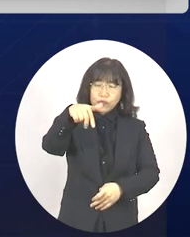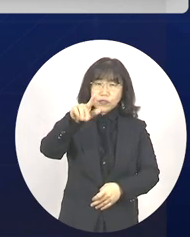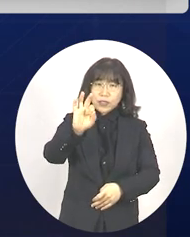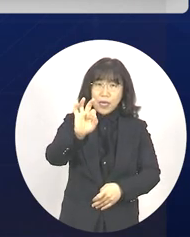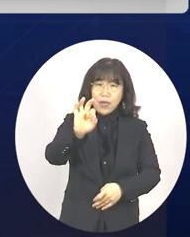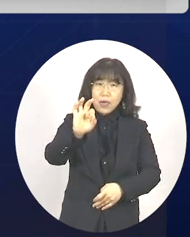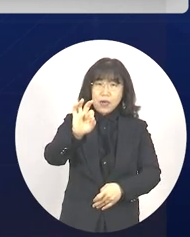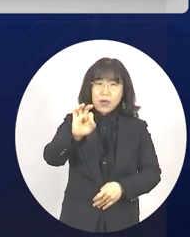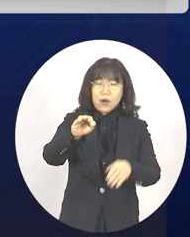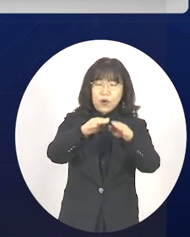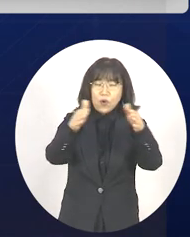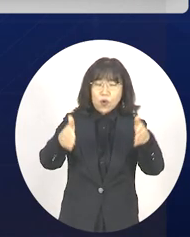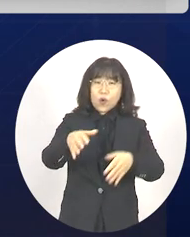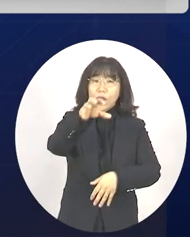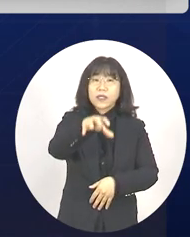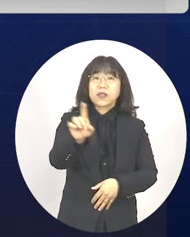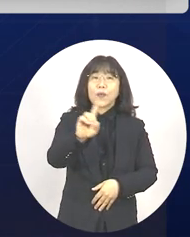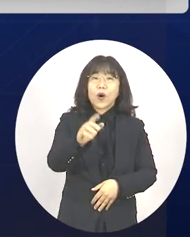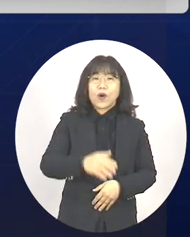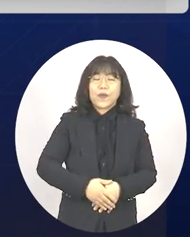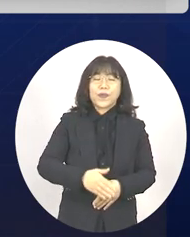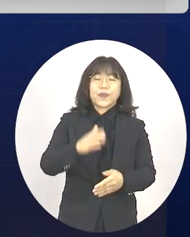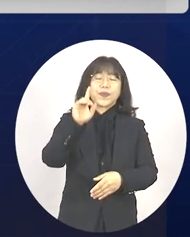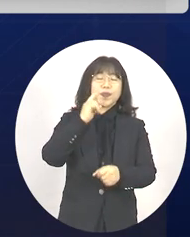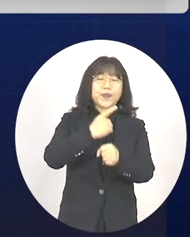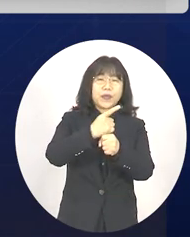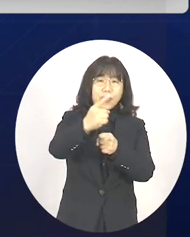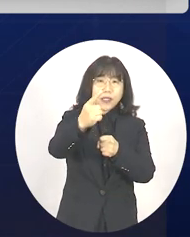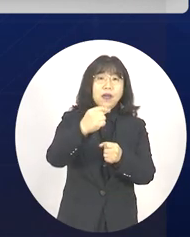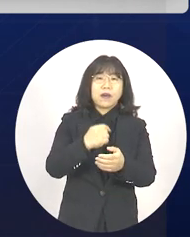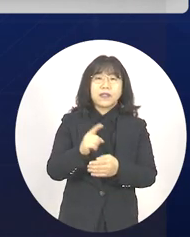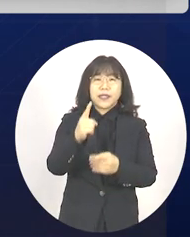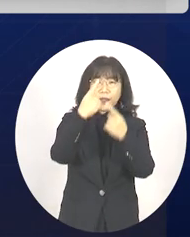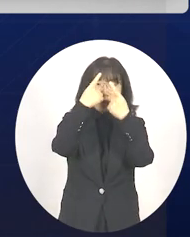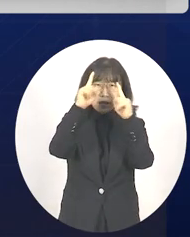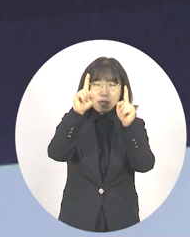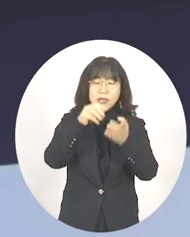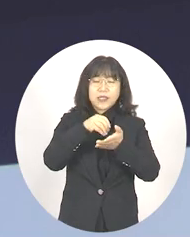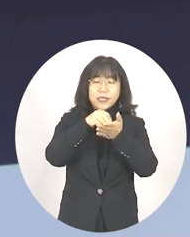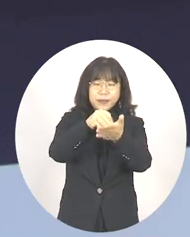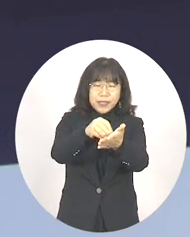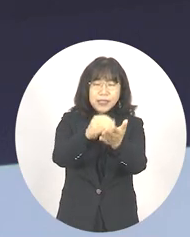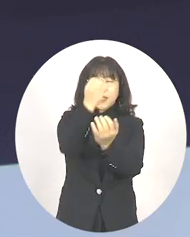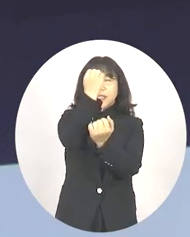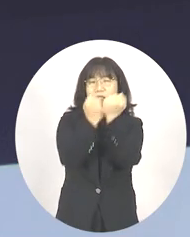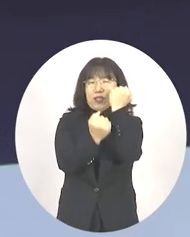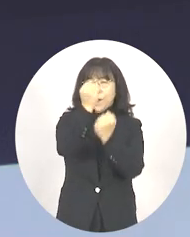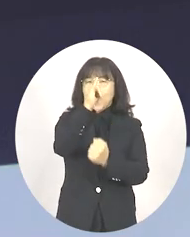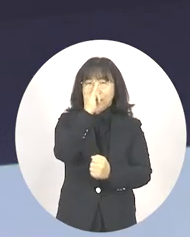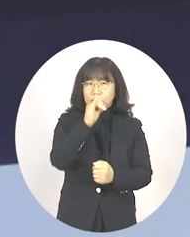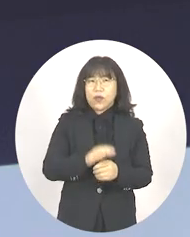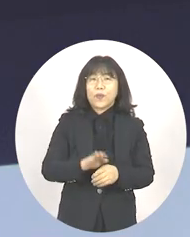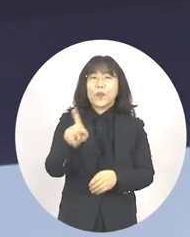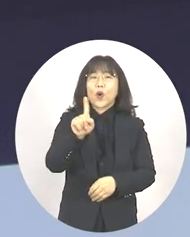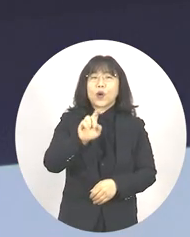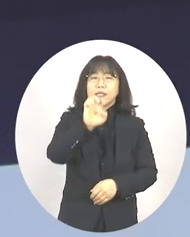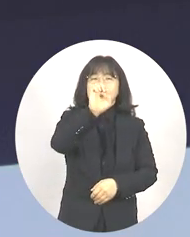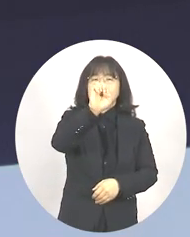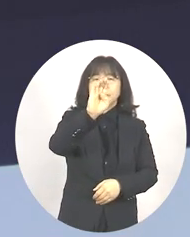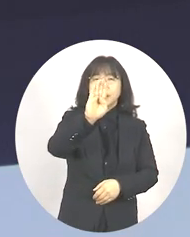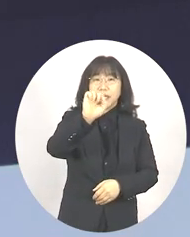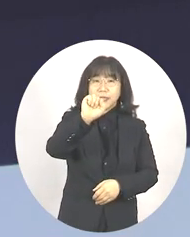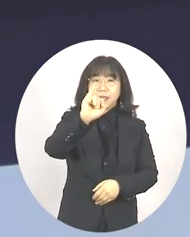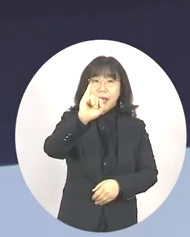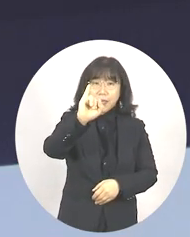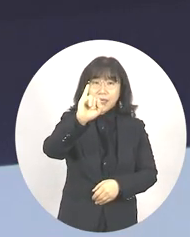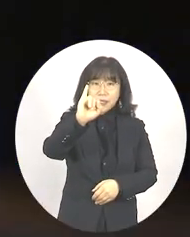우장홀에서 2023학년도 대학 입시 설명회가 열립니다. 이번 설명회에는 EBSI 입시